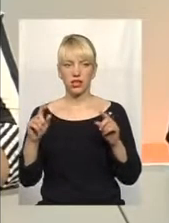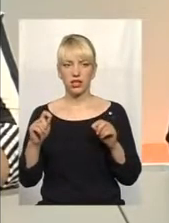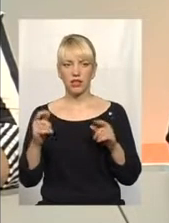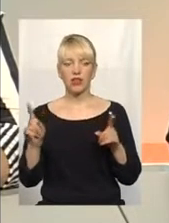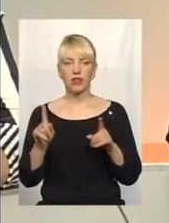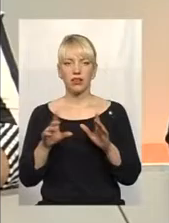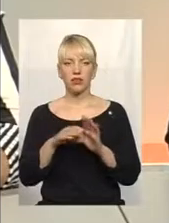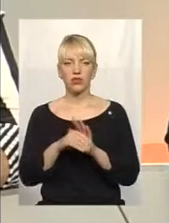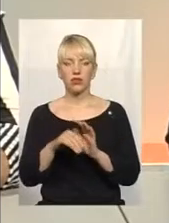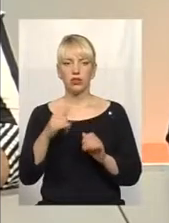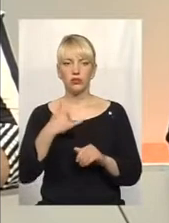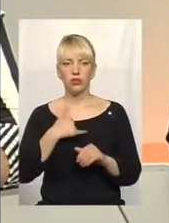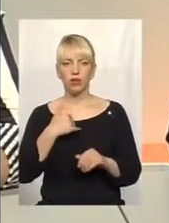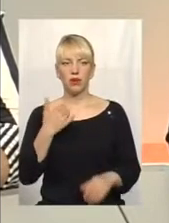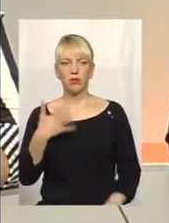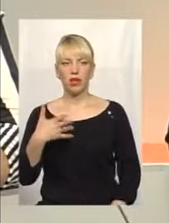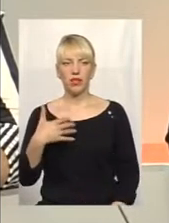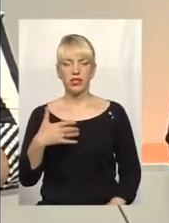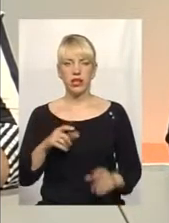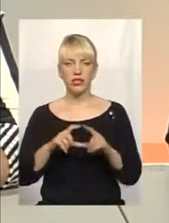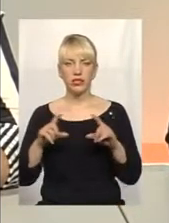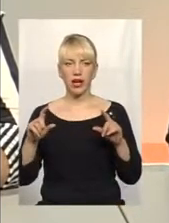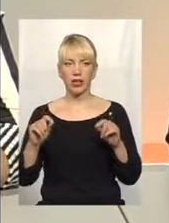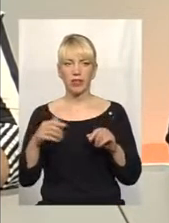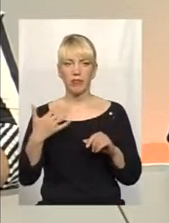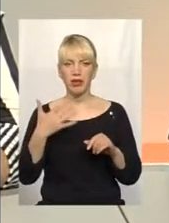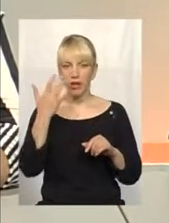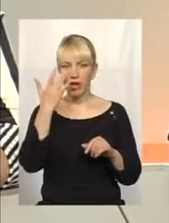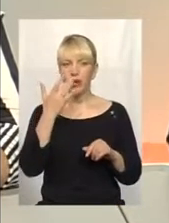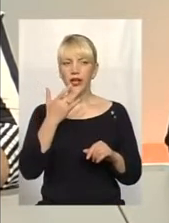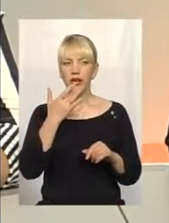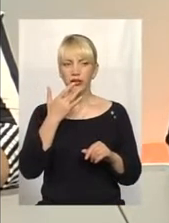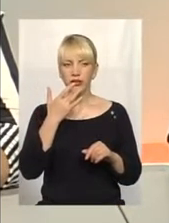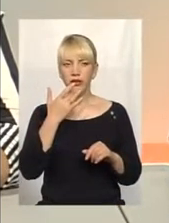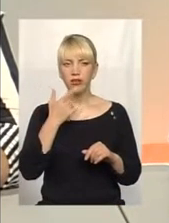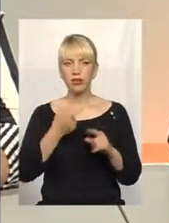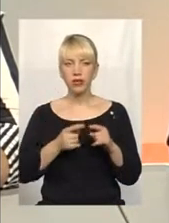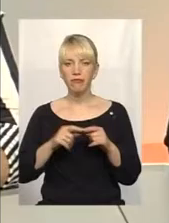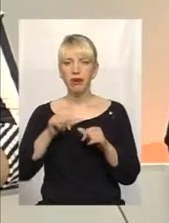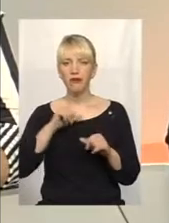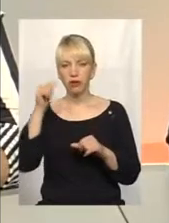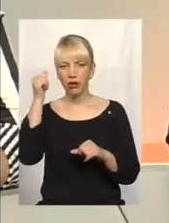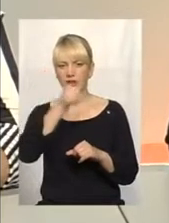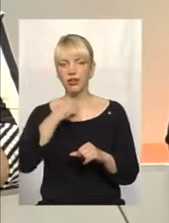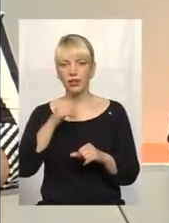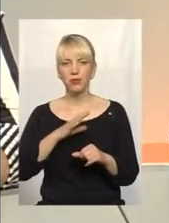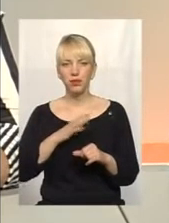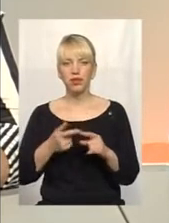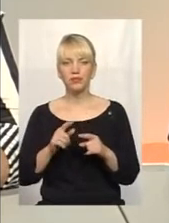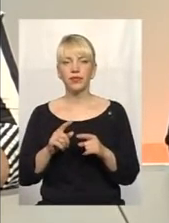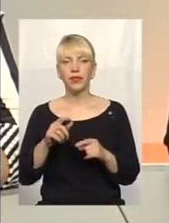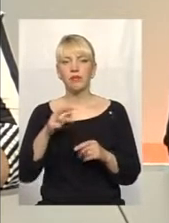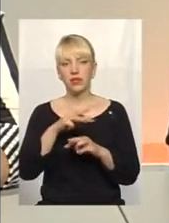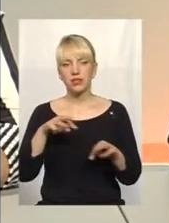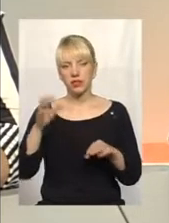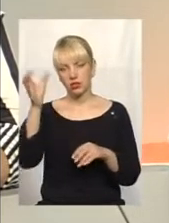які включають в себе 50 закладів, тобто 50 літніх мовних шкіл. Ну, торік така була практика розпочата Міністерством освіти, в